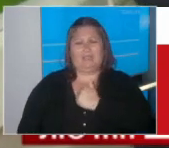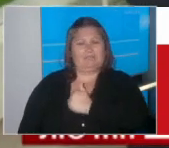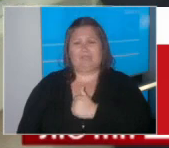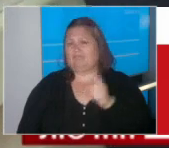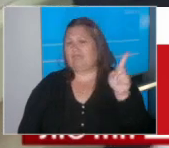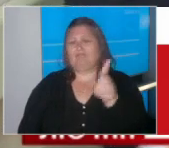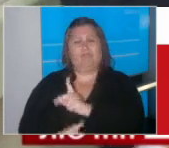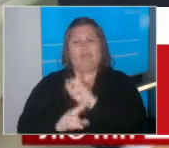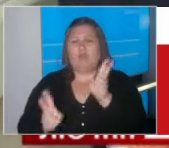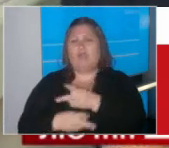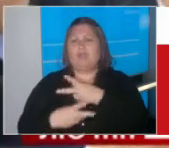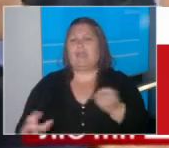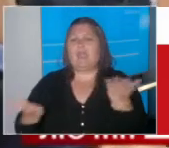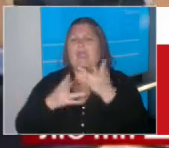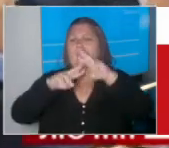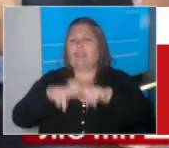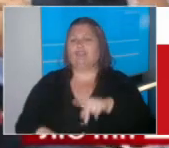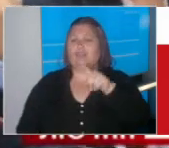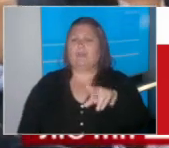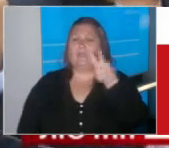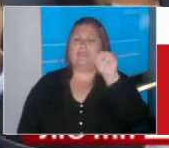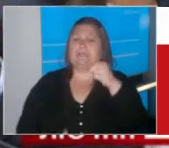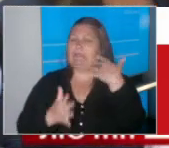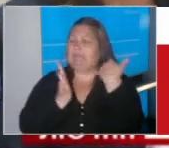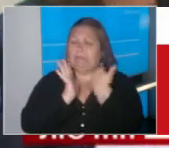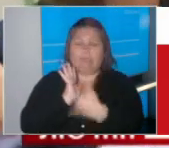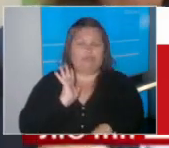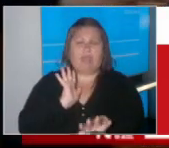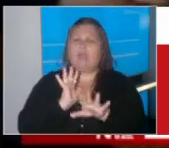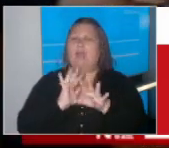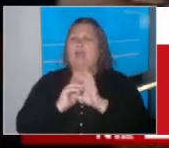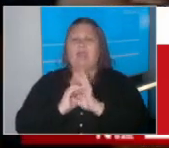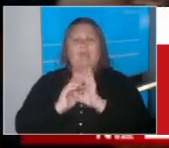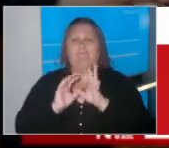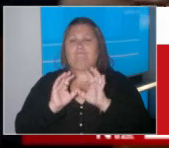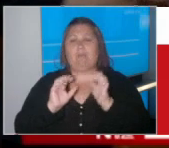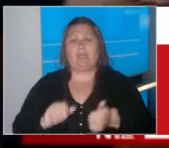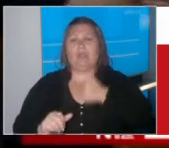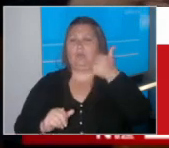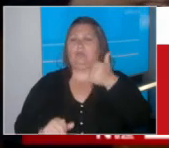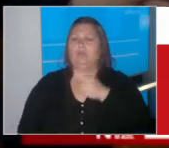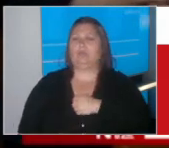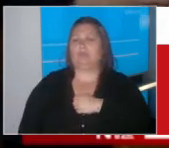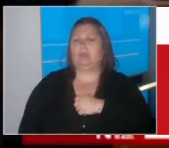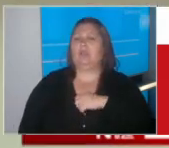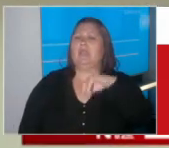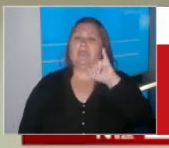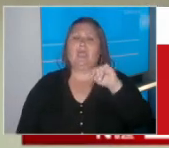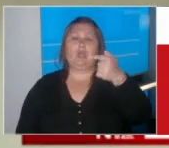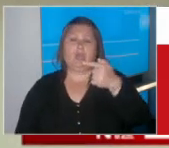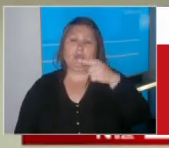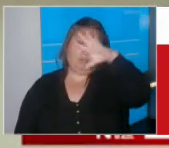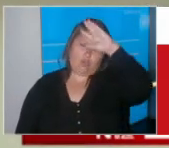לא ידע איך לתחזק אותה. ניצן נכשל במבחן המנהיגות. יאיר גולן. תראה, יאיר גולן, בחור